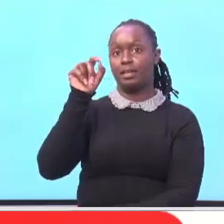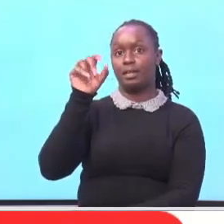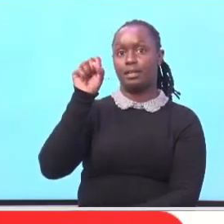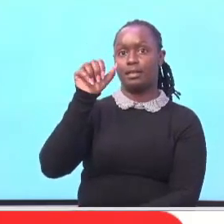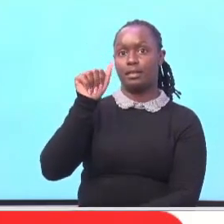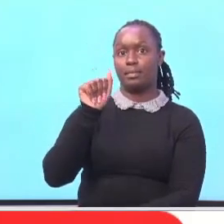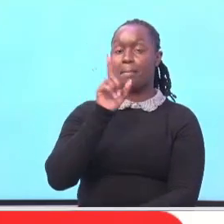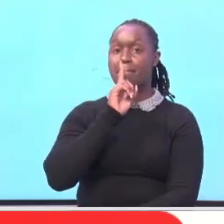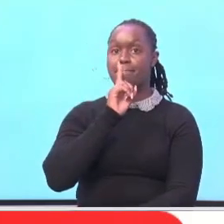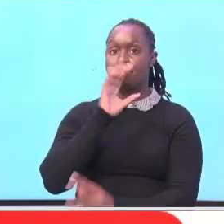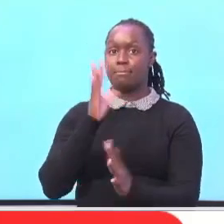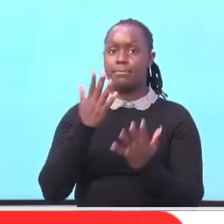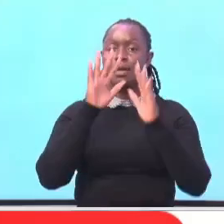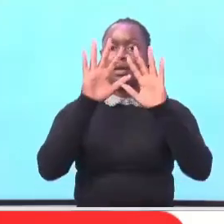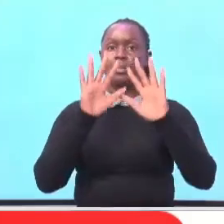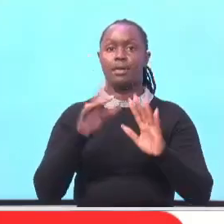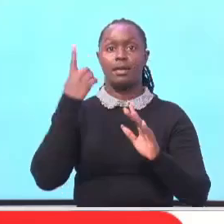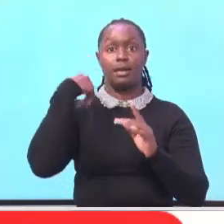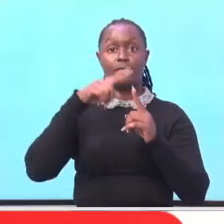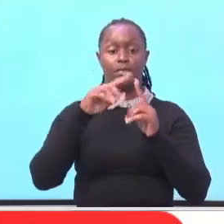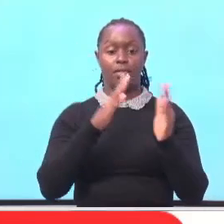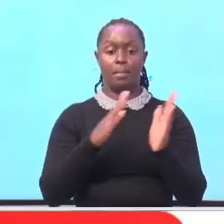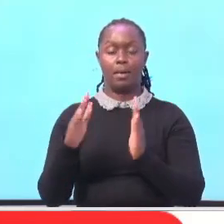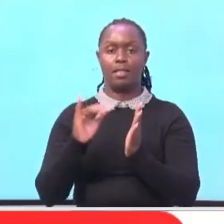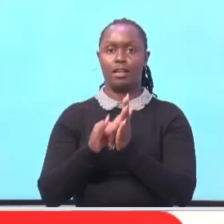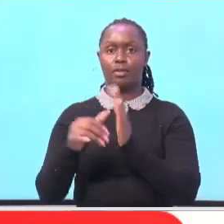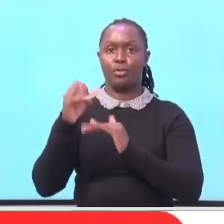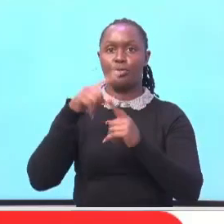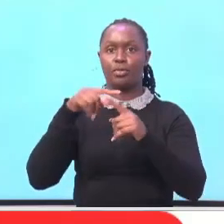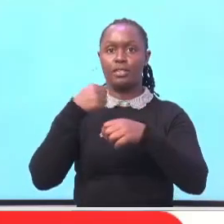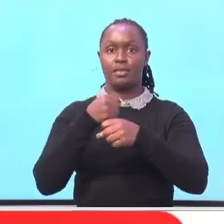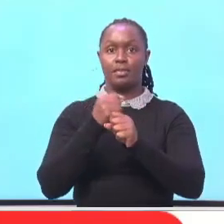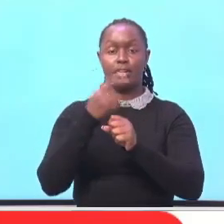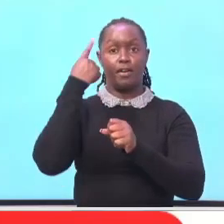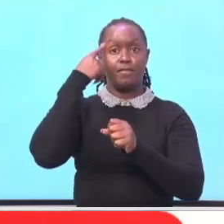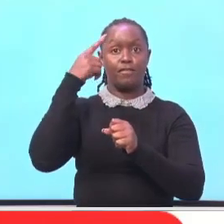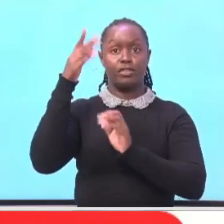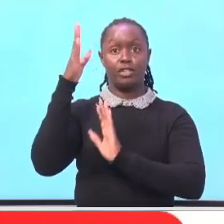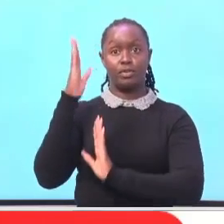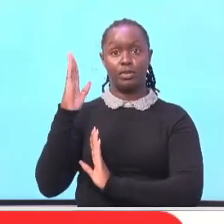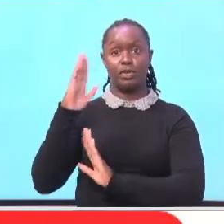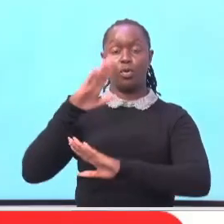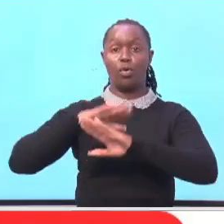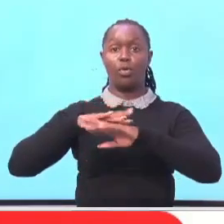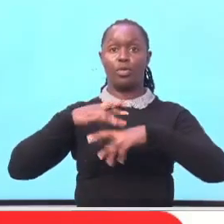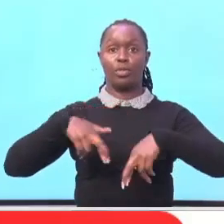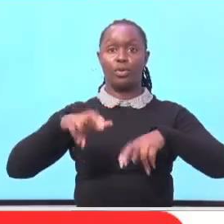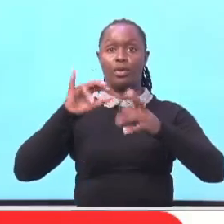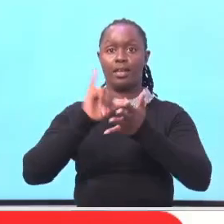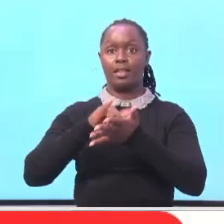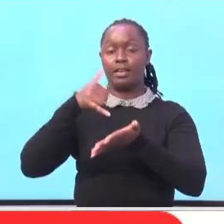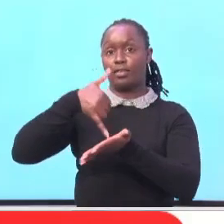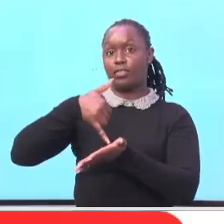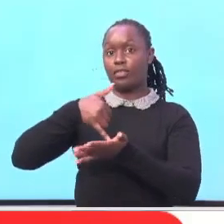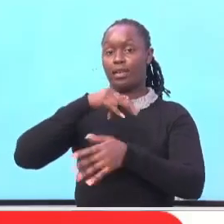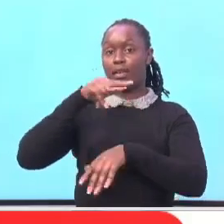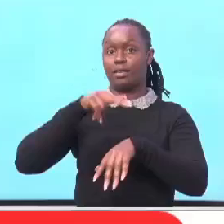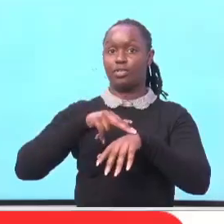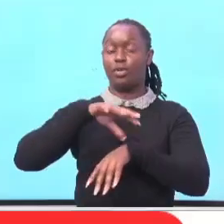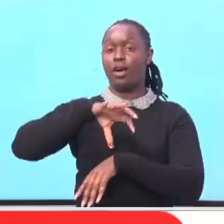sitiza haja kubwa ya mipango ili uratibiwa ya usalama barabarani inahusisha serikali ya kitaifa na zileza county.